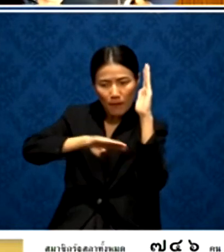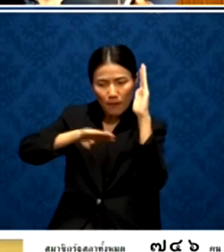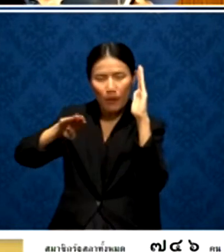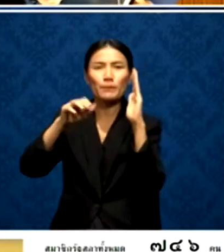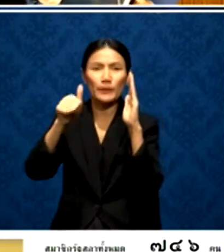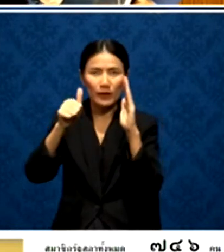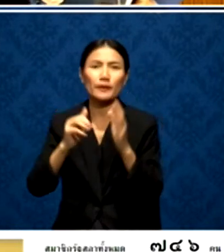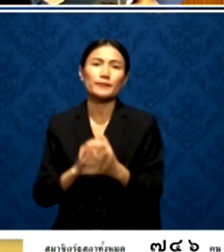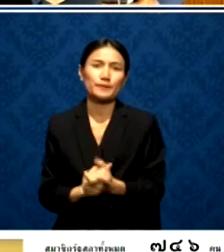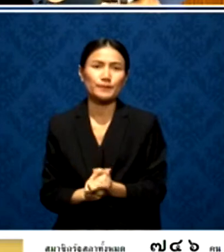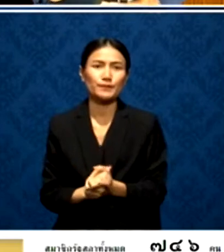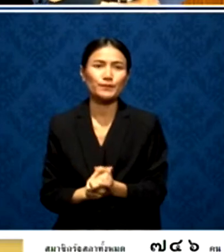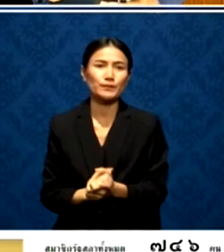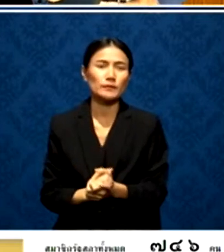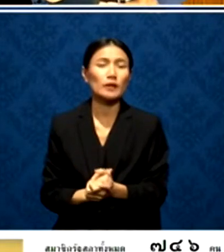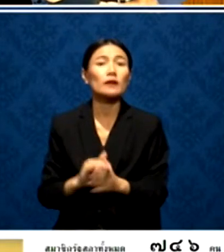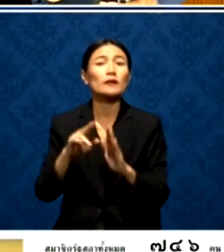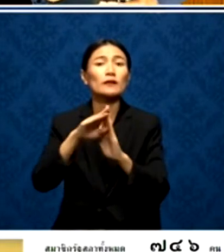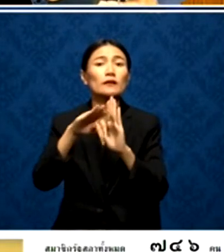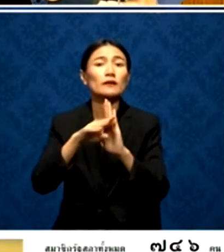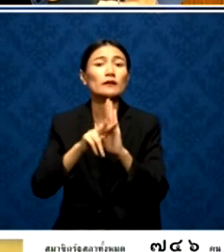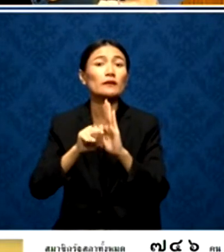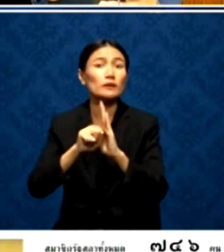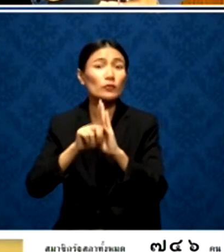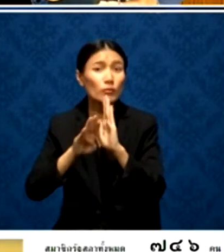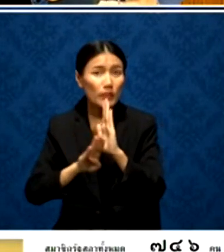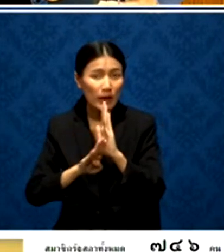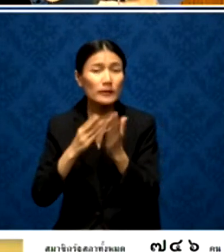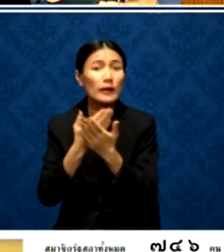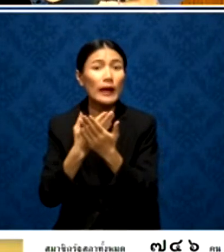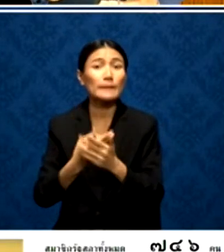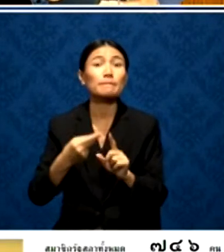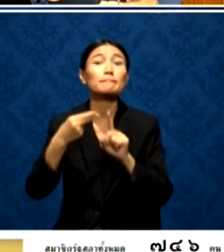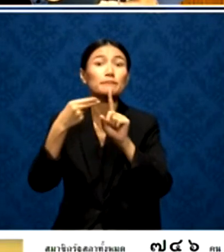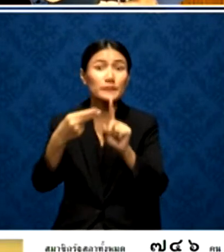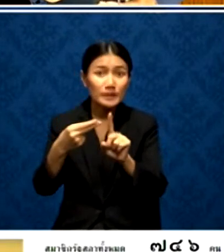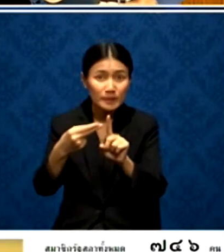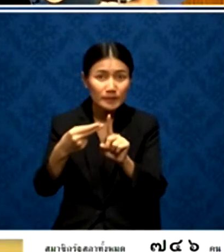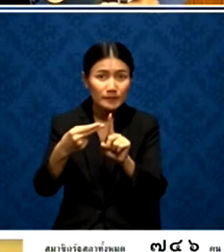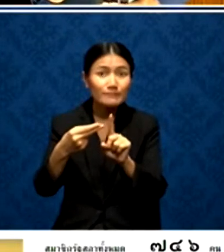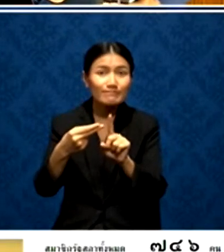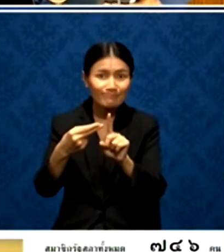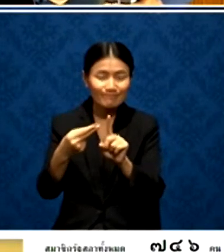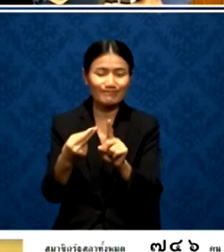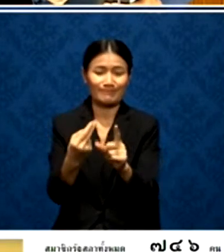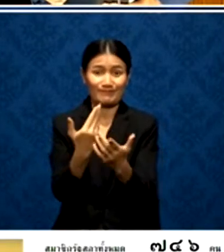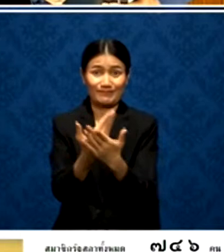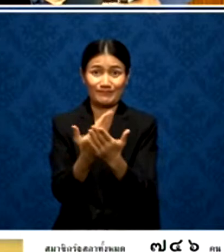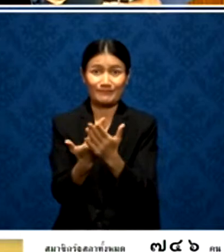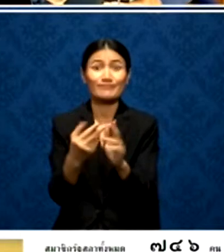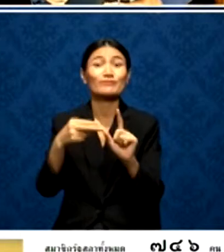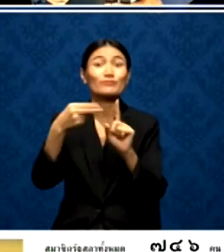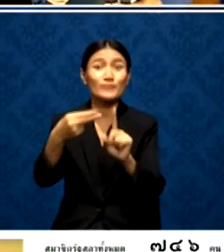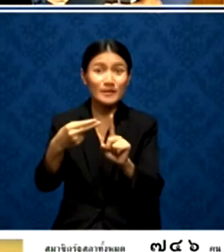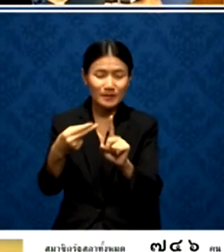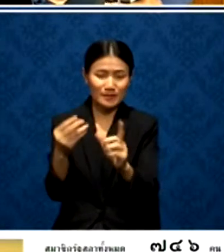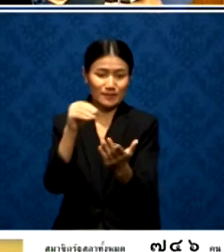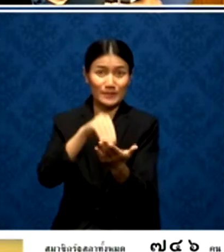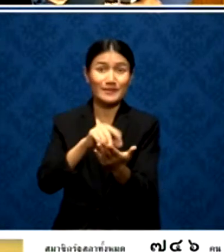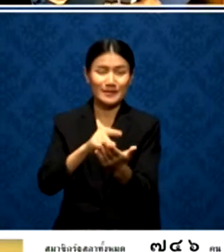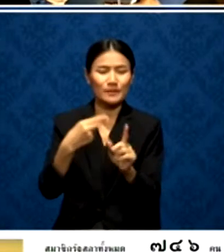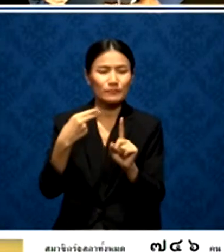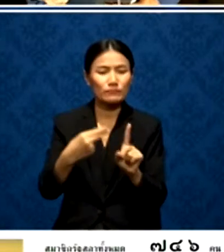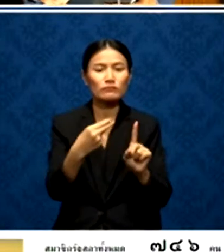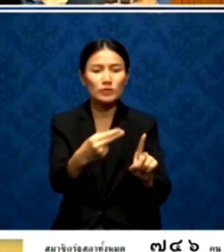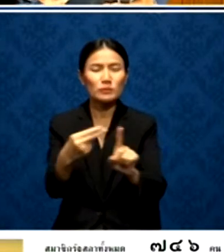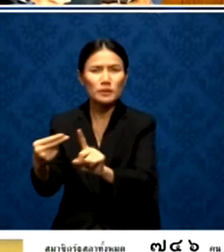นโยบายการเติมเงิน 10,000 บาทผ่านดิจิทัลวอลเล็ตจะทำหน้าที่เป็นตัวจุดฉนวนที่จะกระตุกเศรษฐกิจประเ